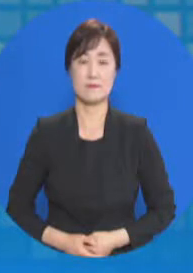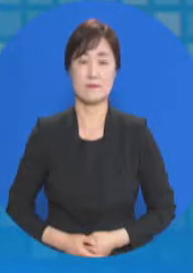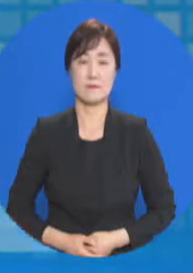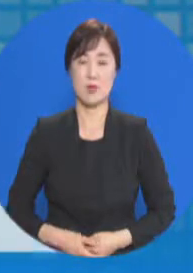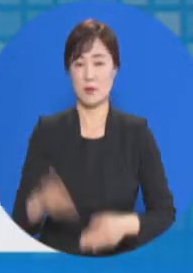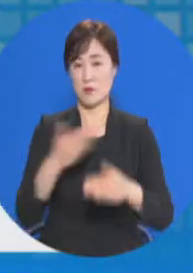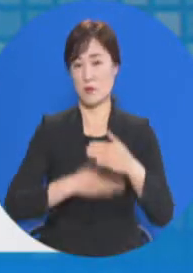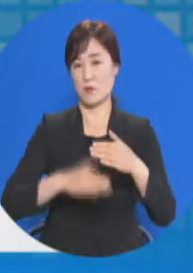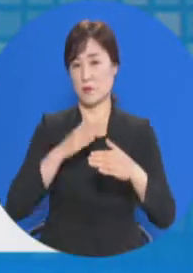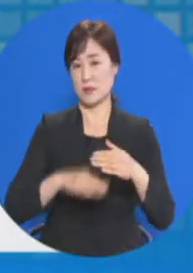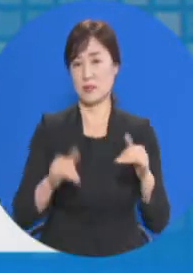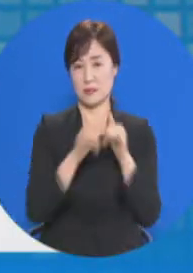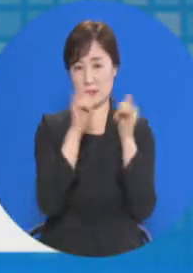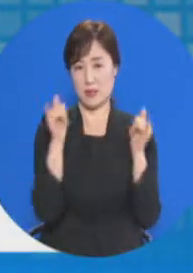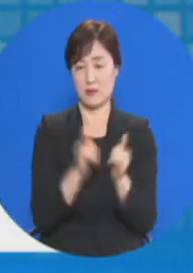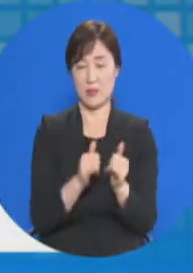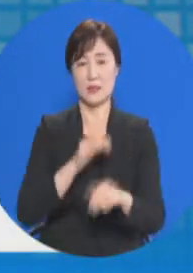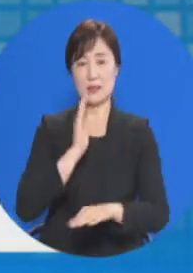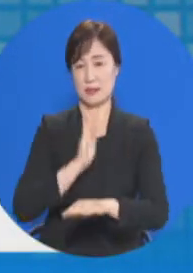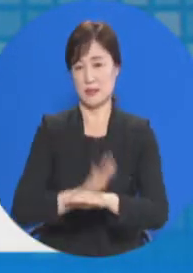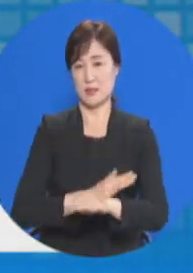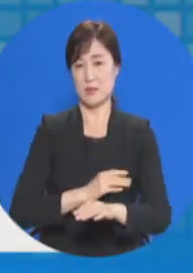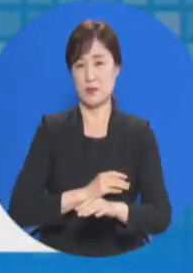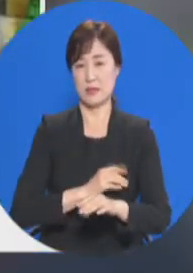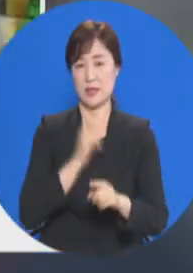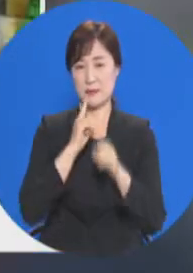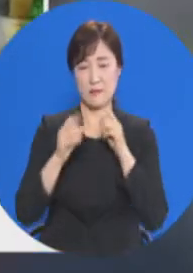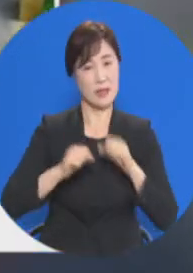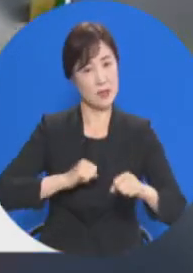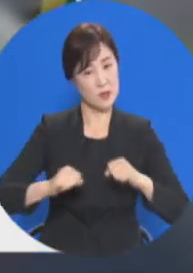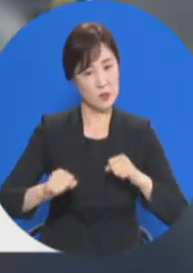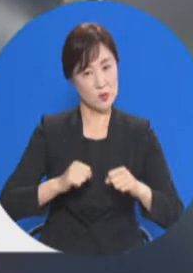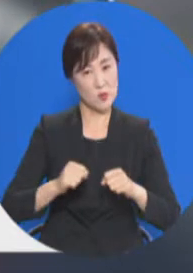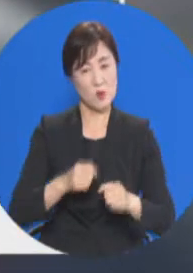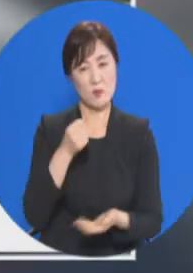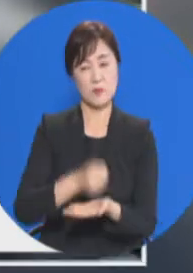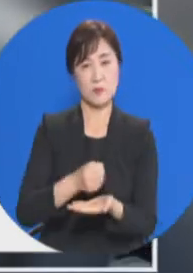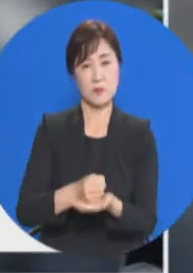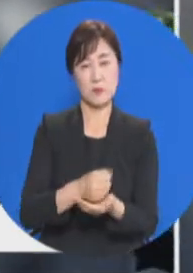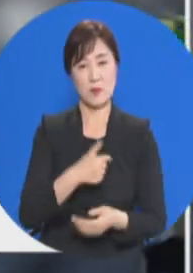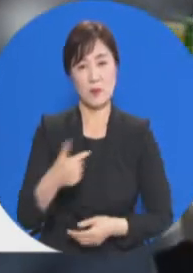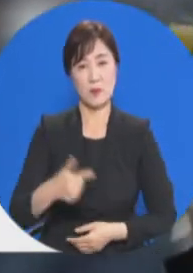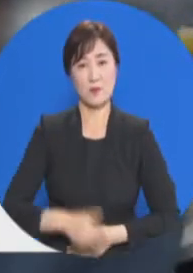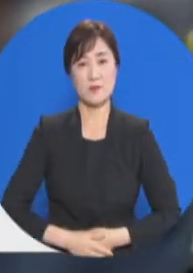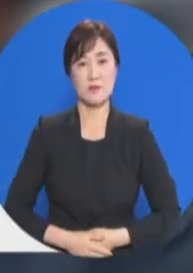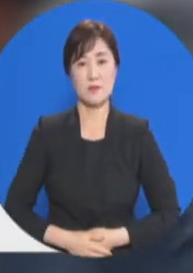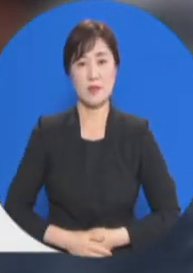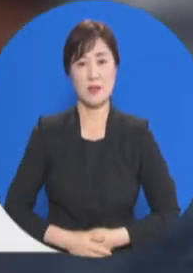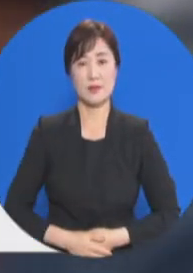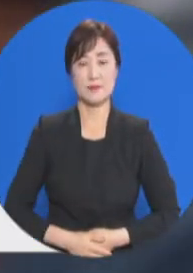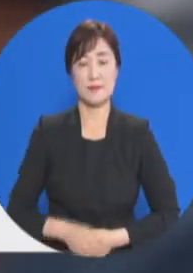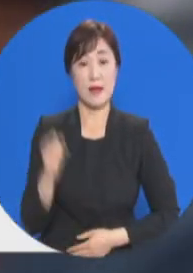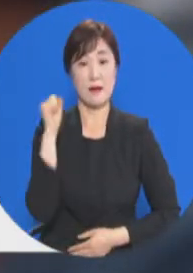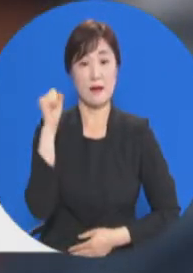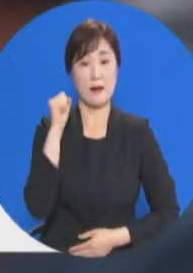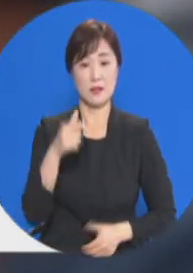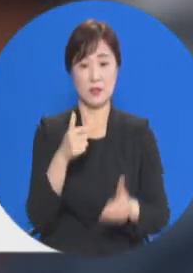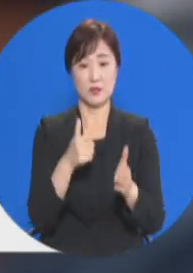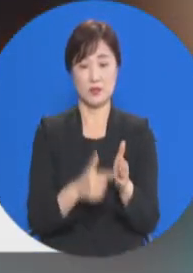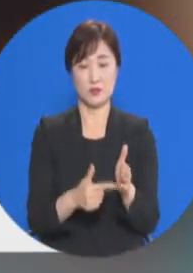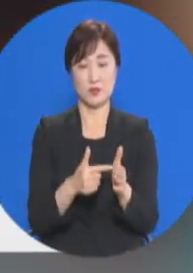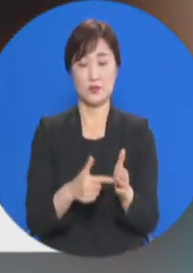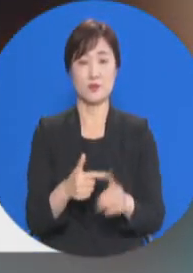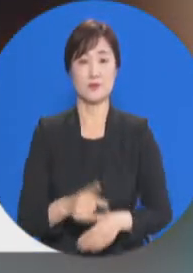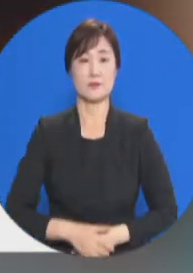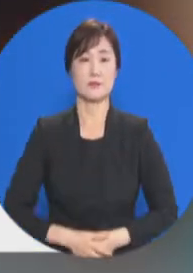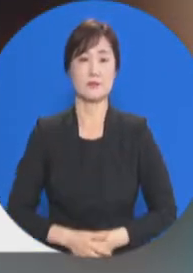네, 공직사회에 또 다른 부적절한 처신들이 잇따라 도마 위에 오르고 있습니다. 이승옥 강진 군수는 지난 7일 저녁